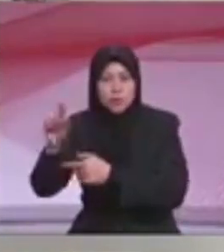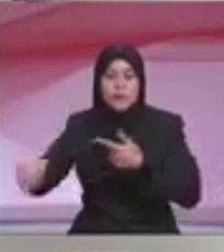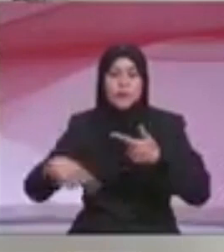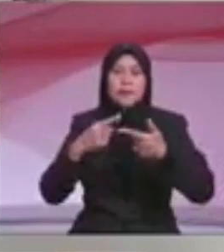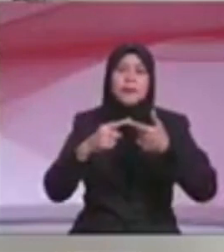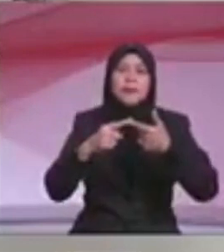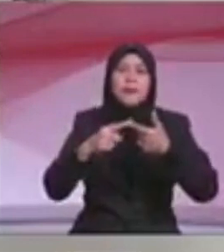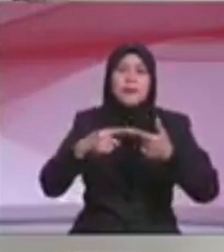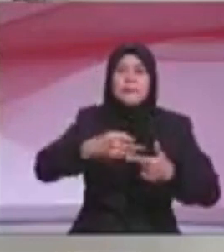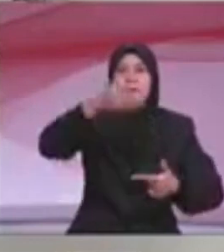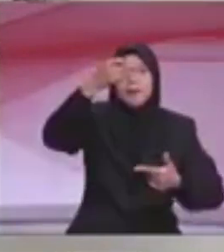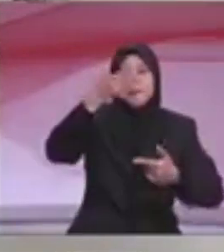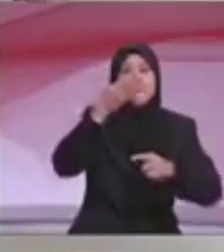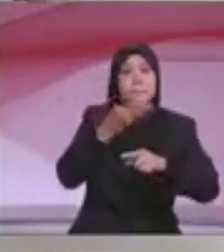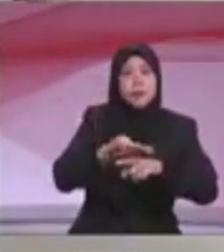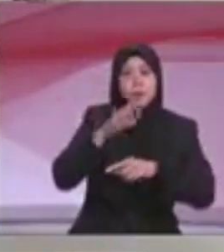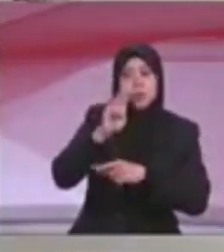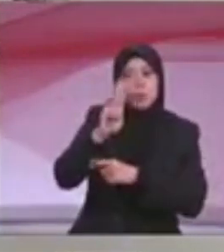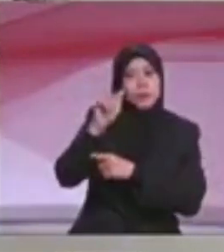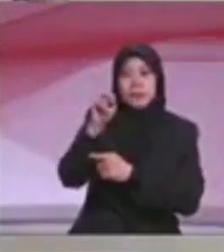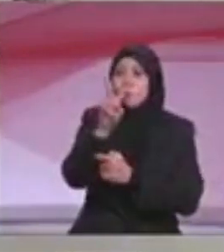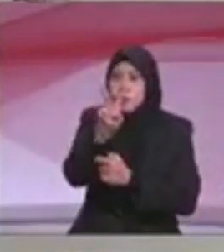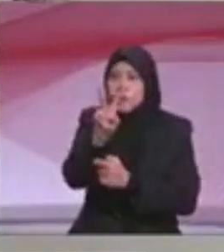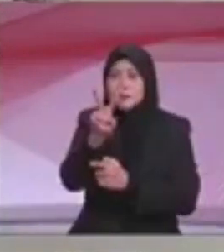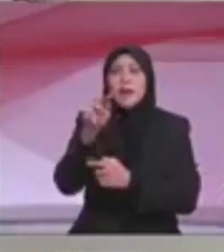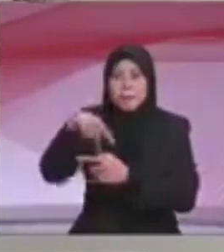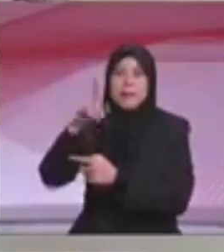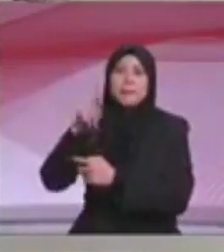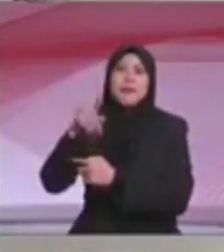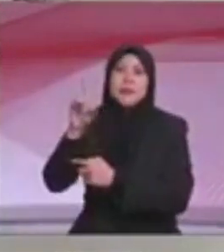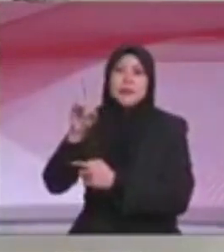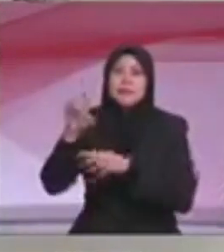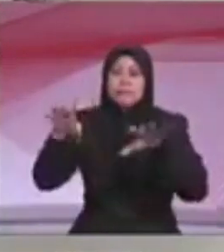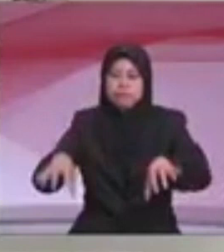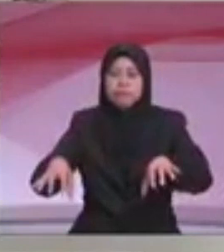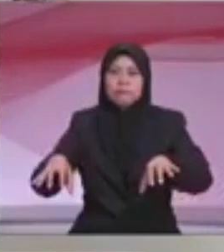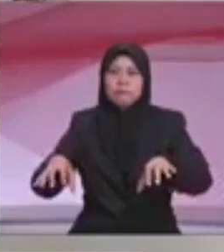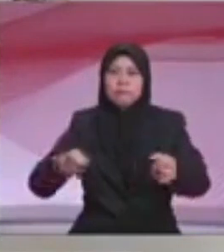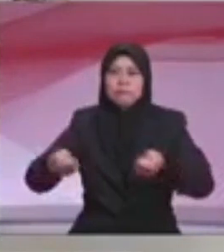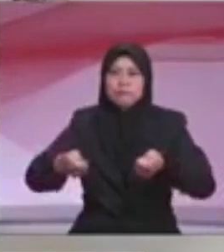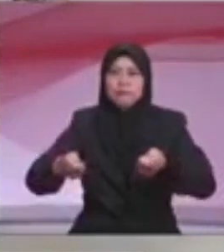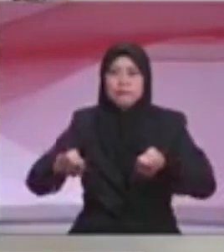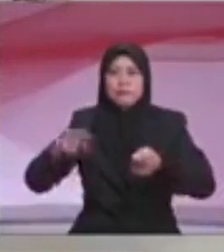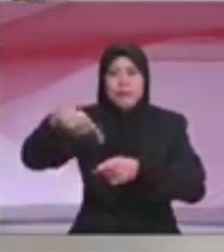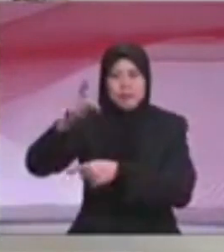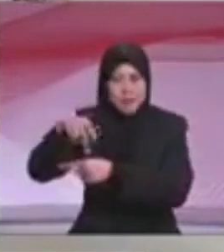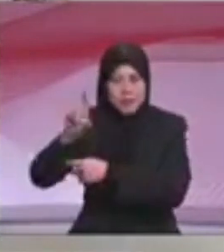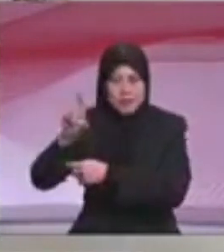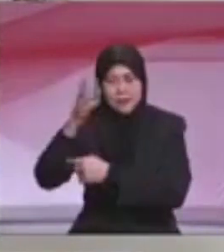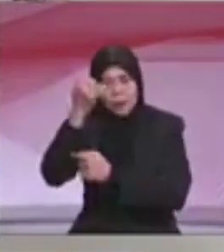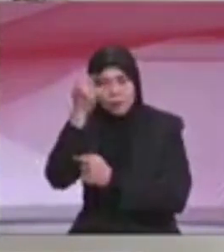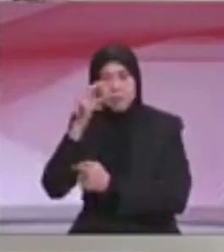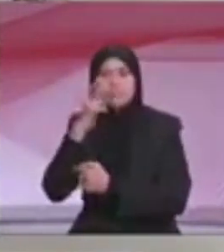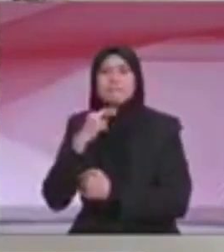Desa Bistari, Batu Uban. Itu saja yang masih dikontrol, dikawal. Yang lain telah pun